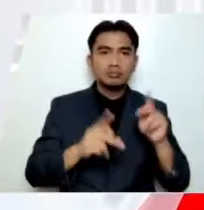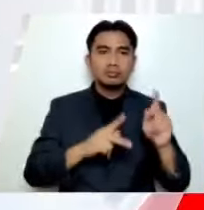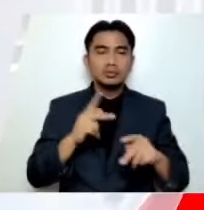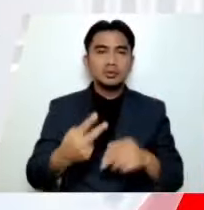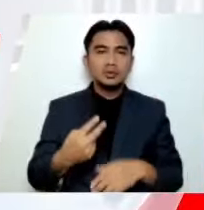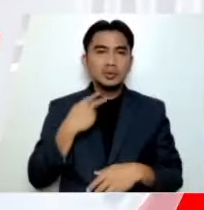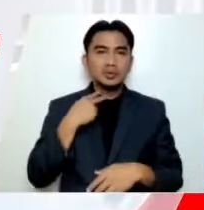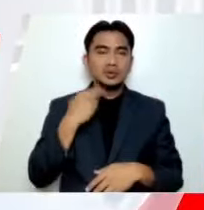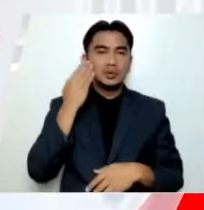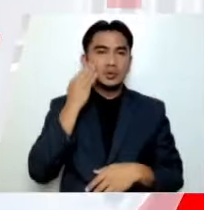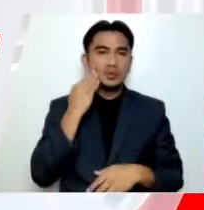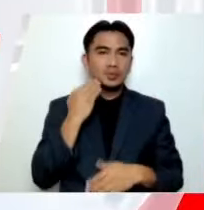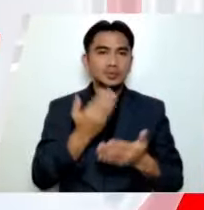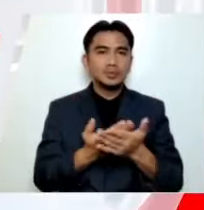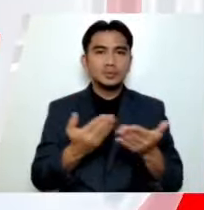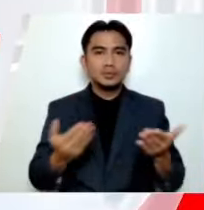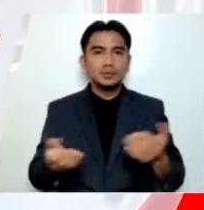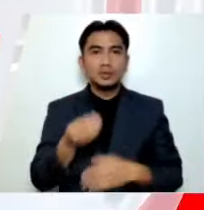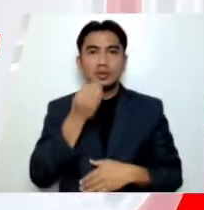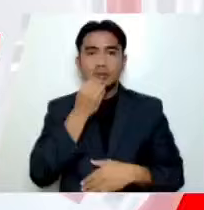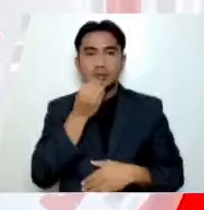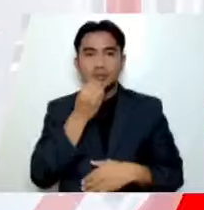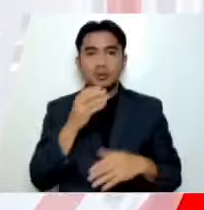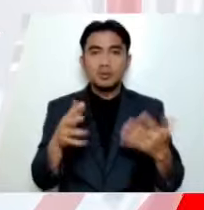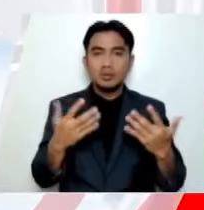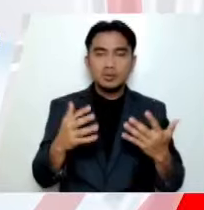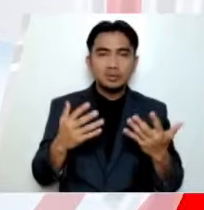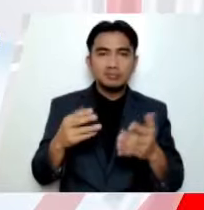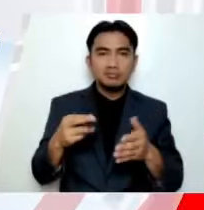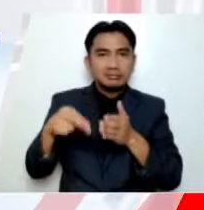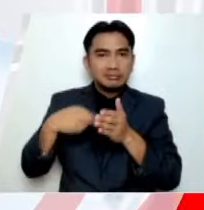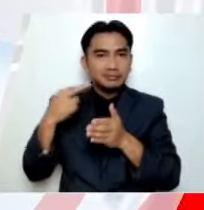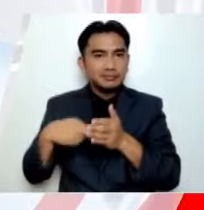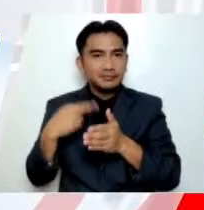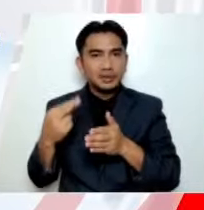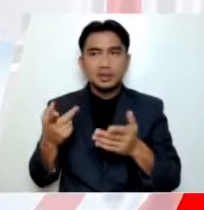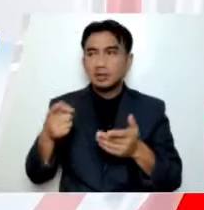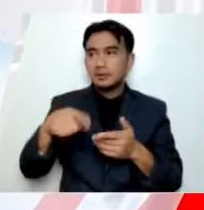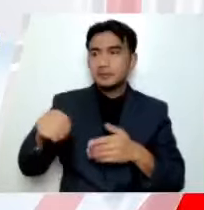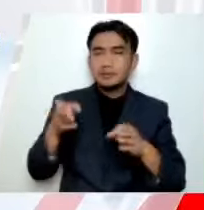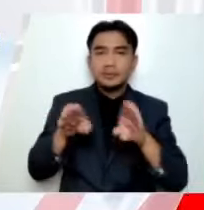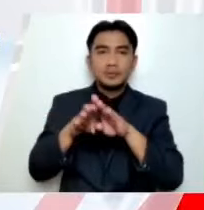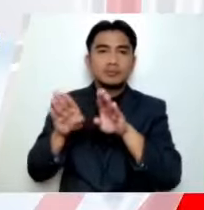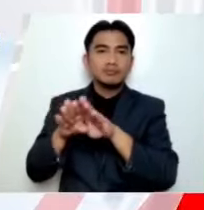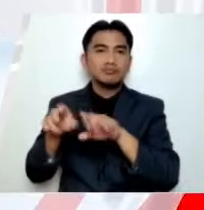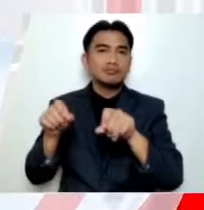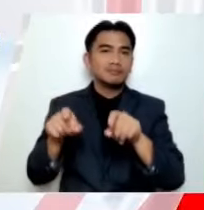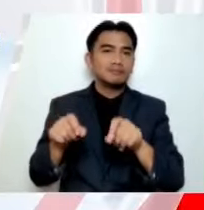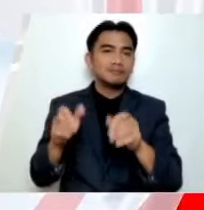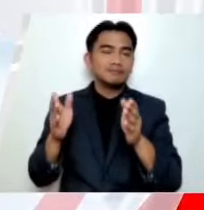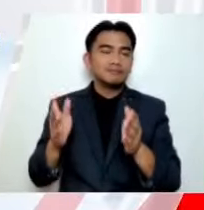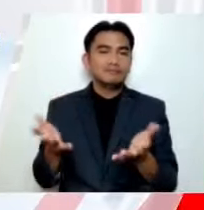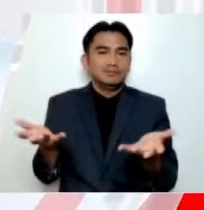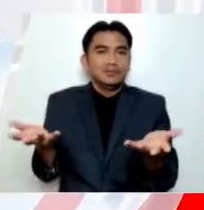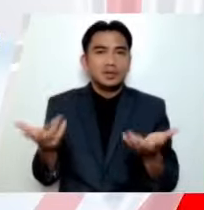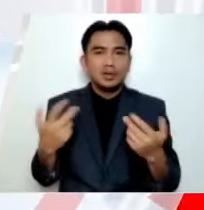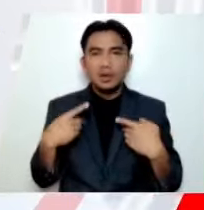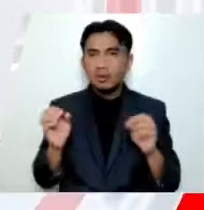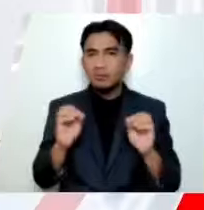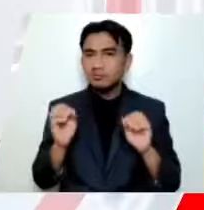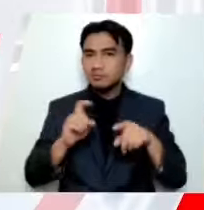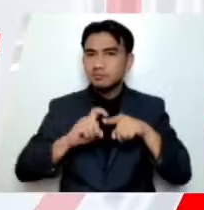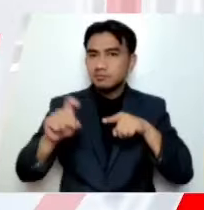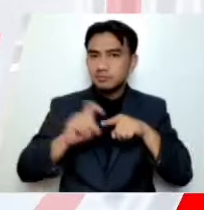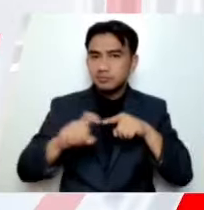Pagkain, syempre wala kaming mabilihan ng bigas eh. Sarado na yung mga tindahan. Wala pa rin kuryente. Ay, apakahirap po, hindi po